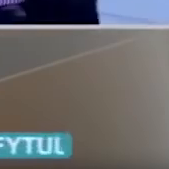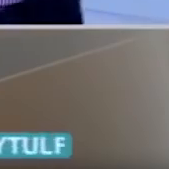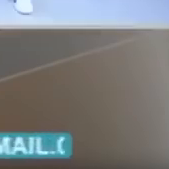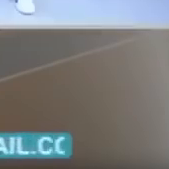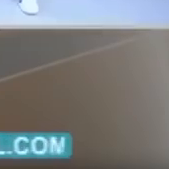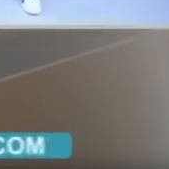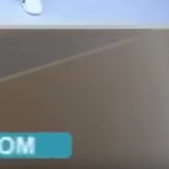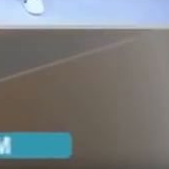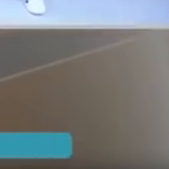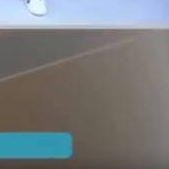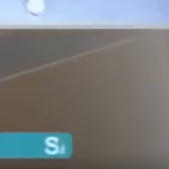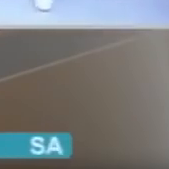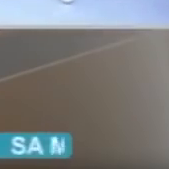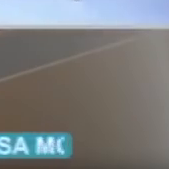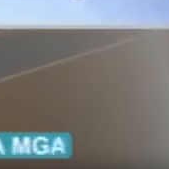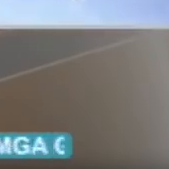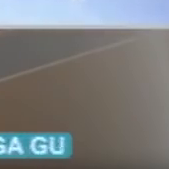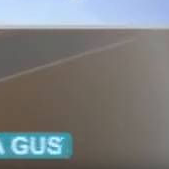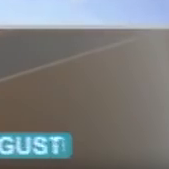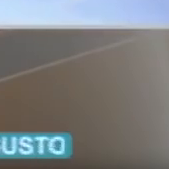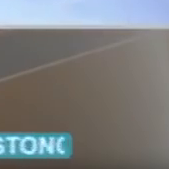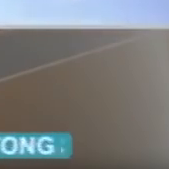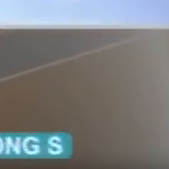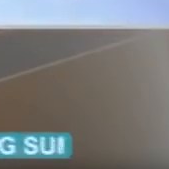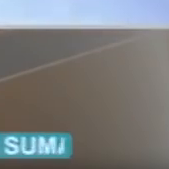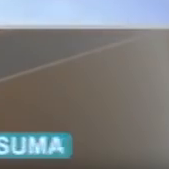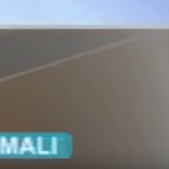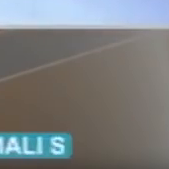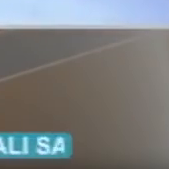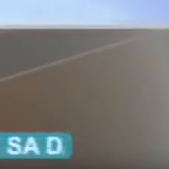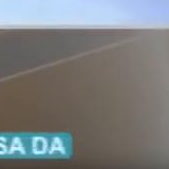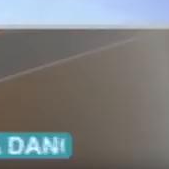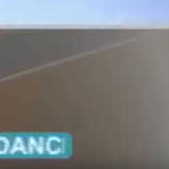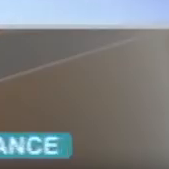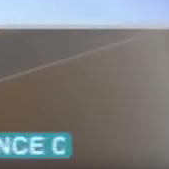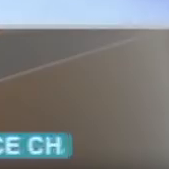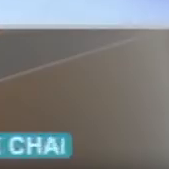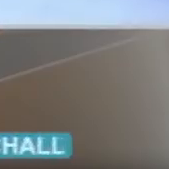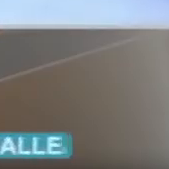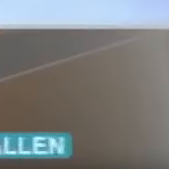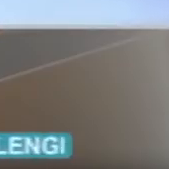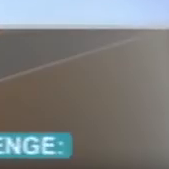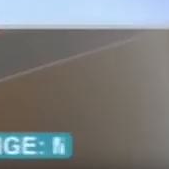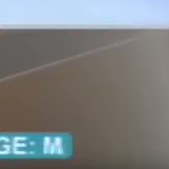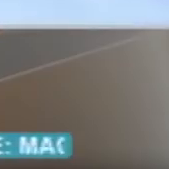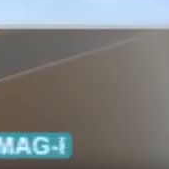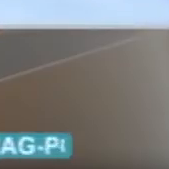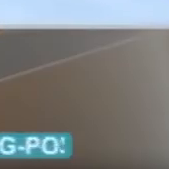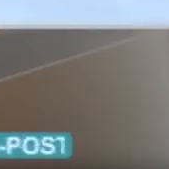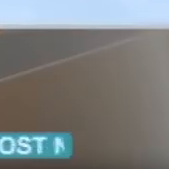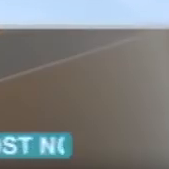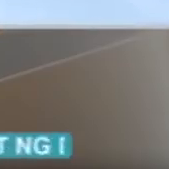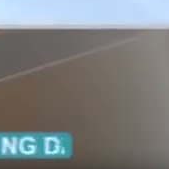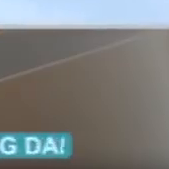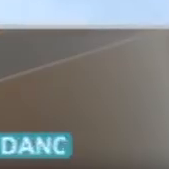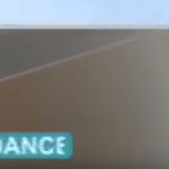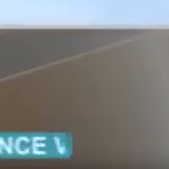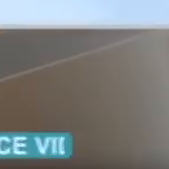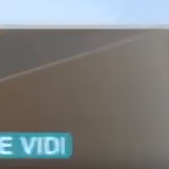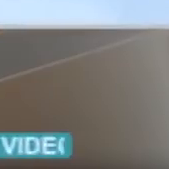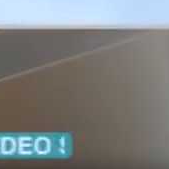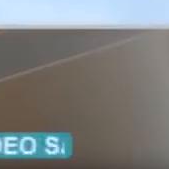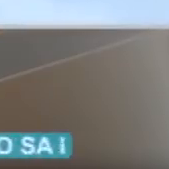dalawa kayo, challenge? Huwag split, Idol. Pwede split, sige. Huwag yung subukan, huwag yung split. Sige, dance challenge. Ito, si